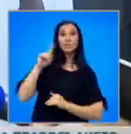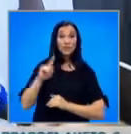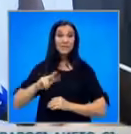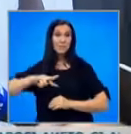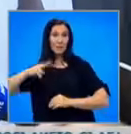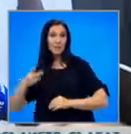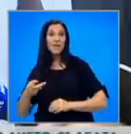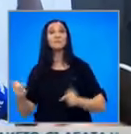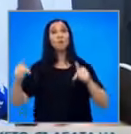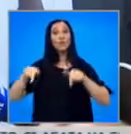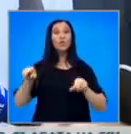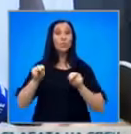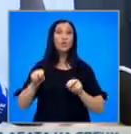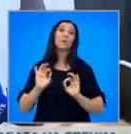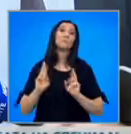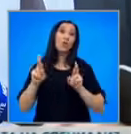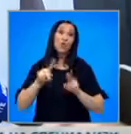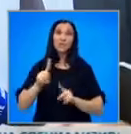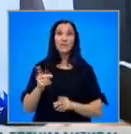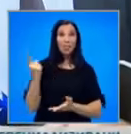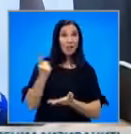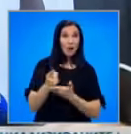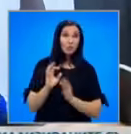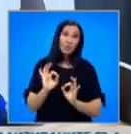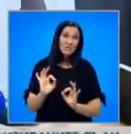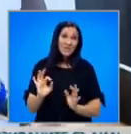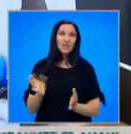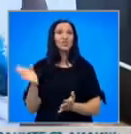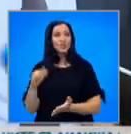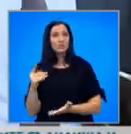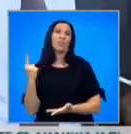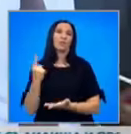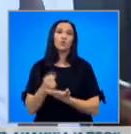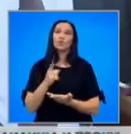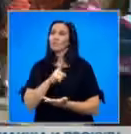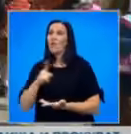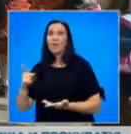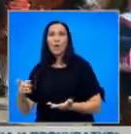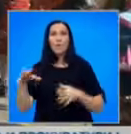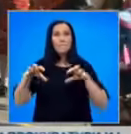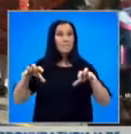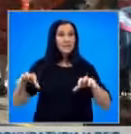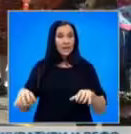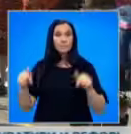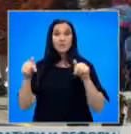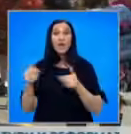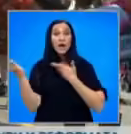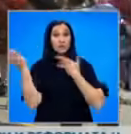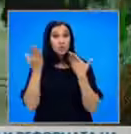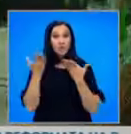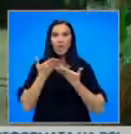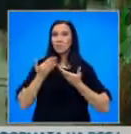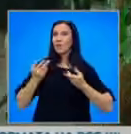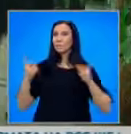съответното обучение. Дано не се налага, но истината е, че ще се наложи на някои места. За сега в училищата